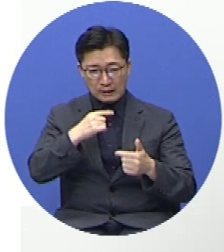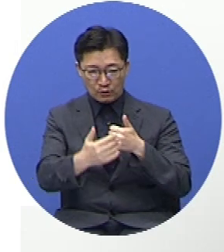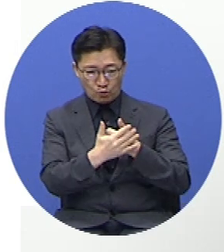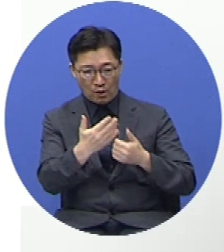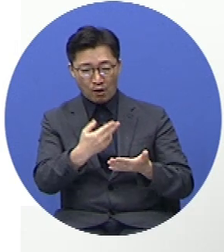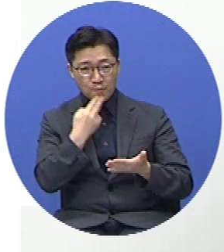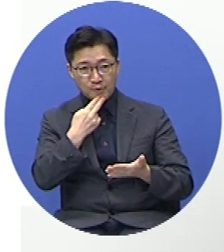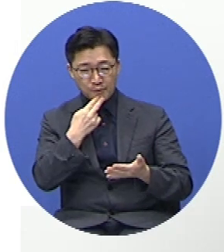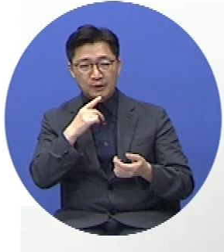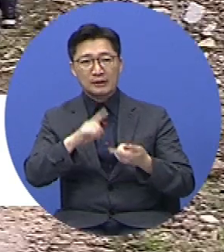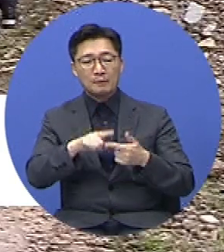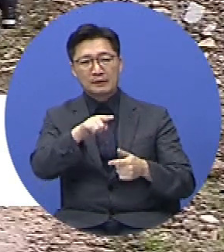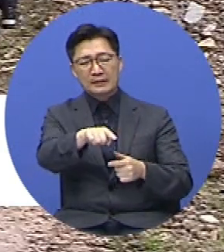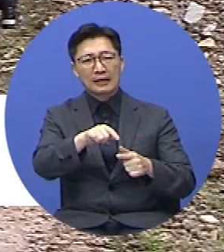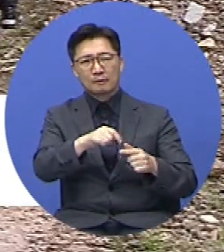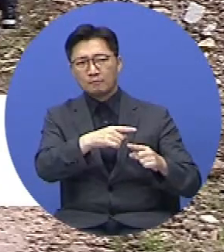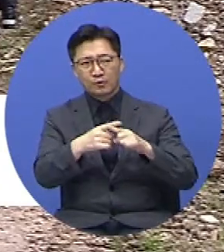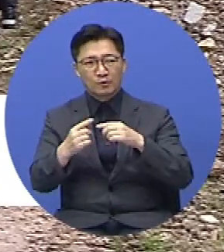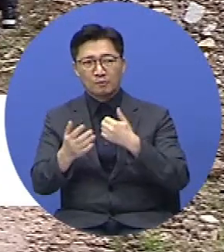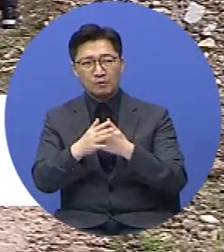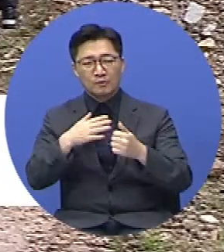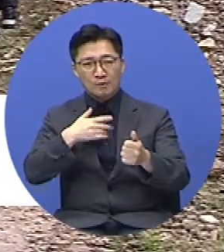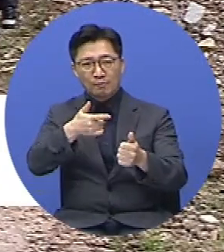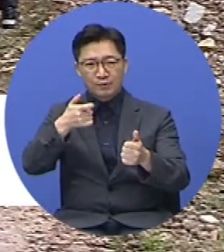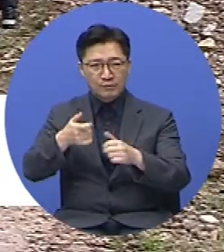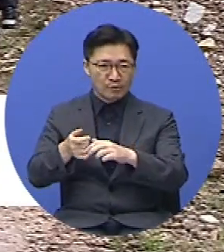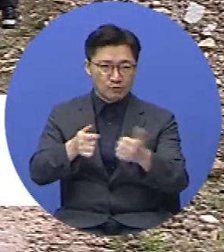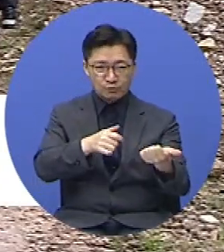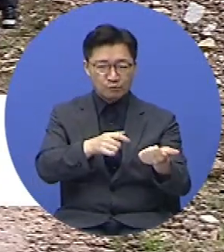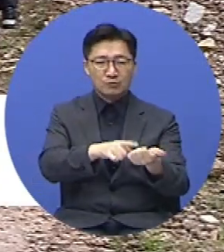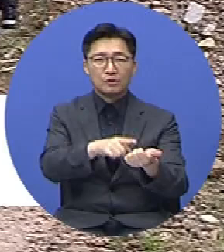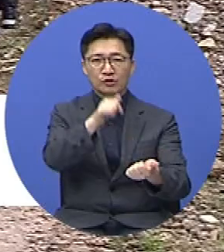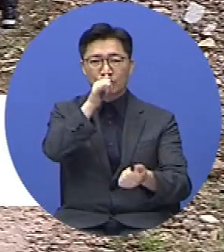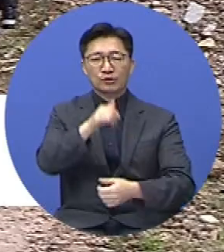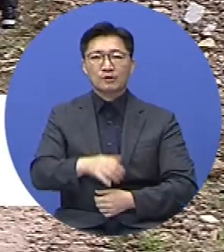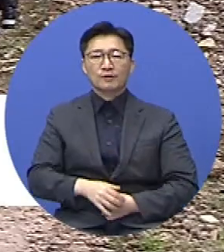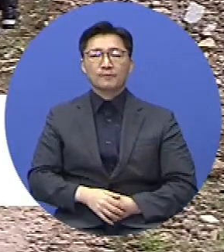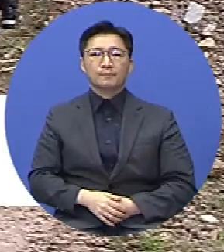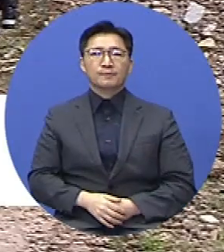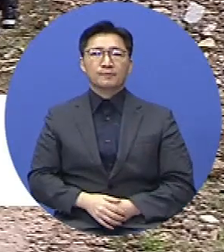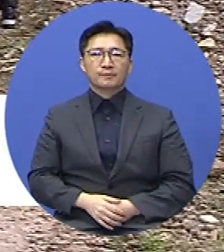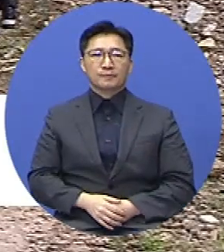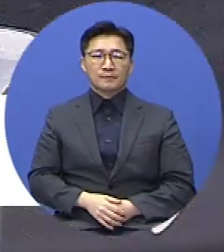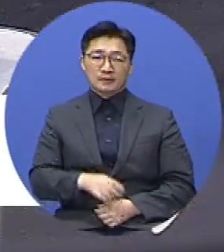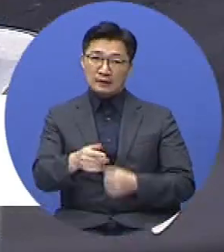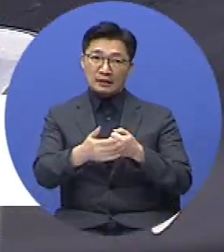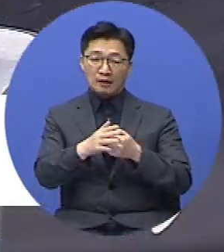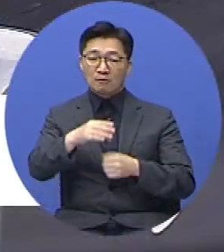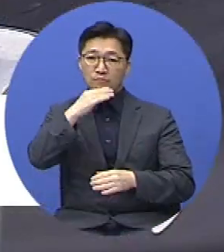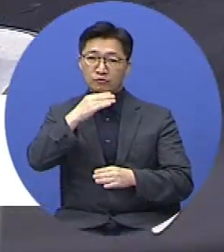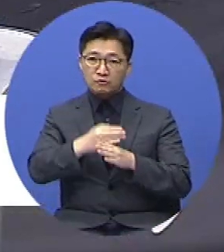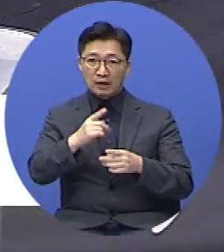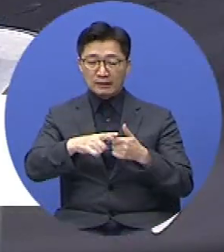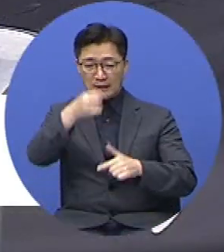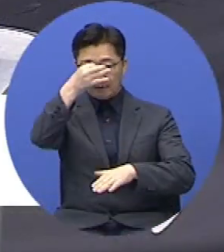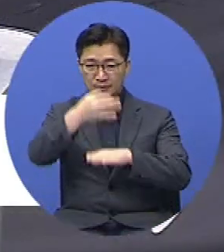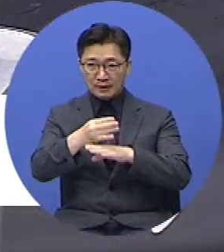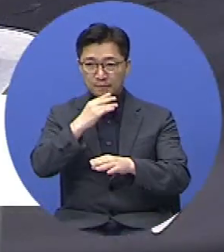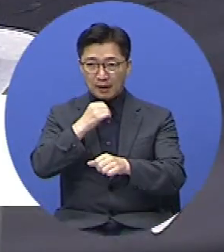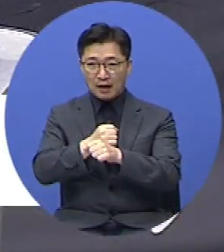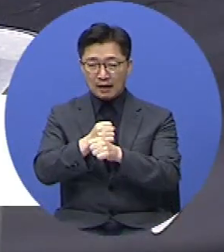이유로 이들이 적대 세력에 의해 희생된 사실이 확인됐다고 밝혔습니다 이에 북한 정권의 사과를